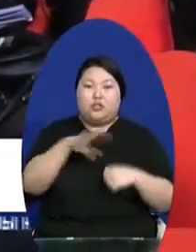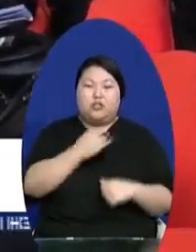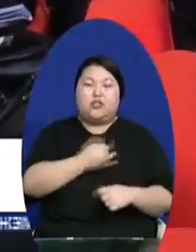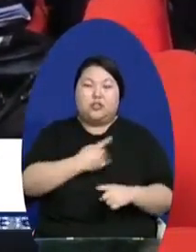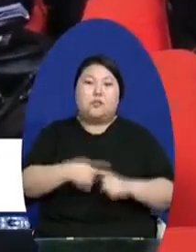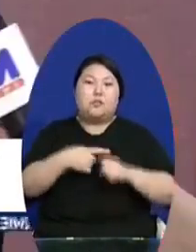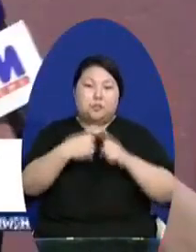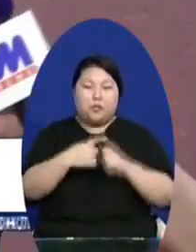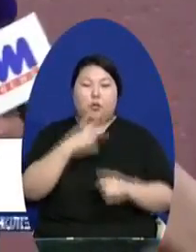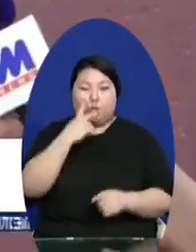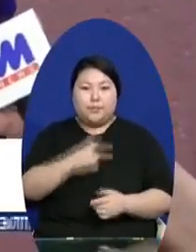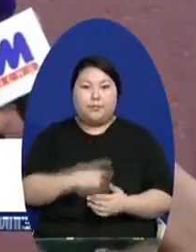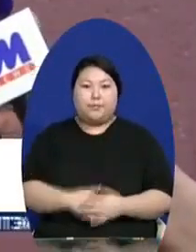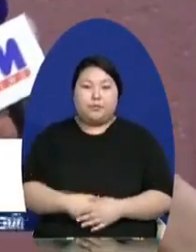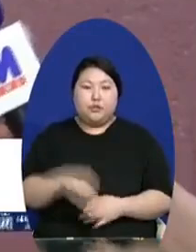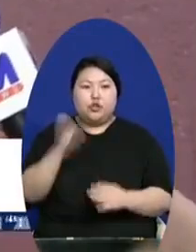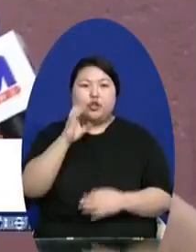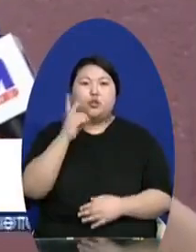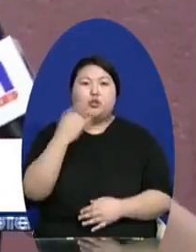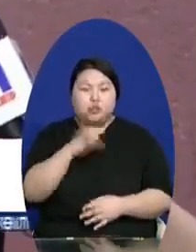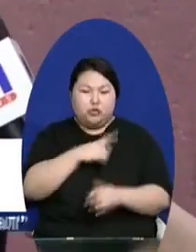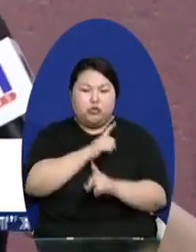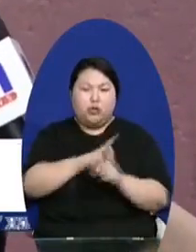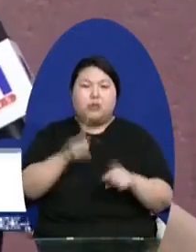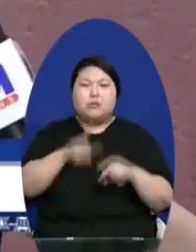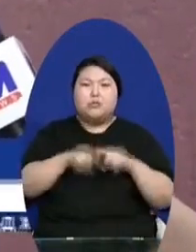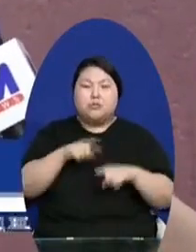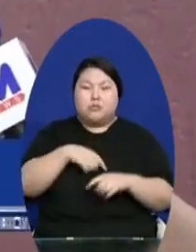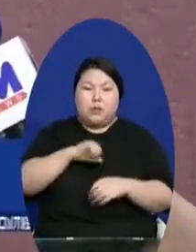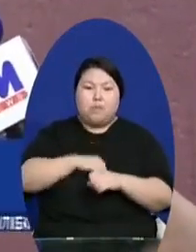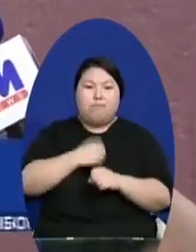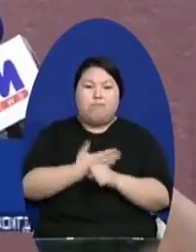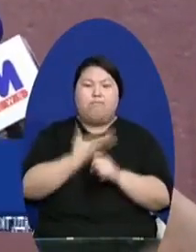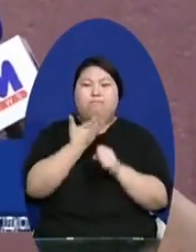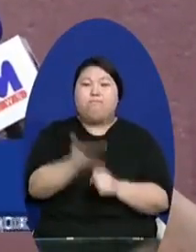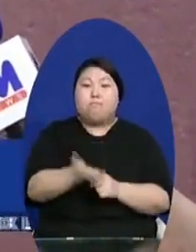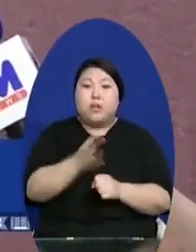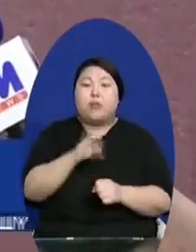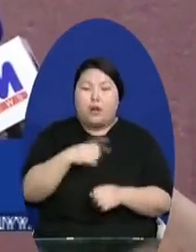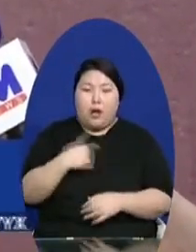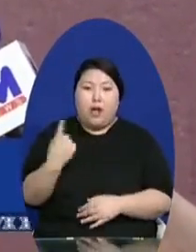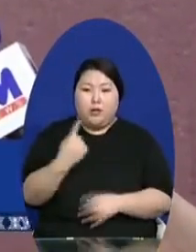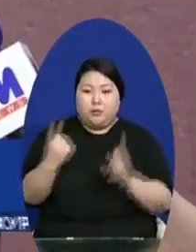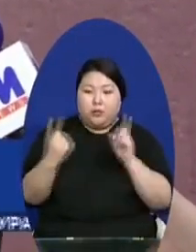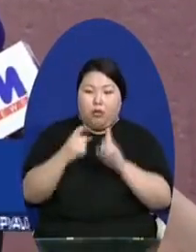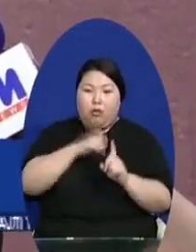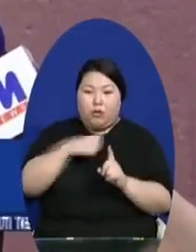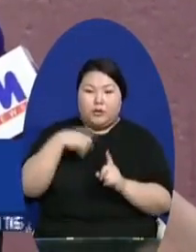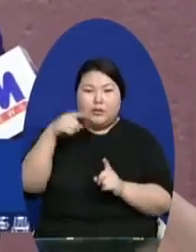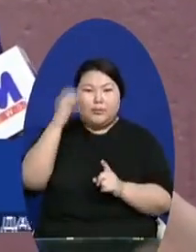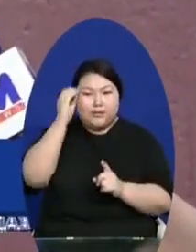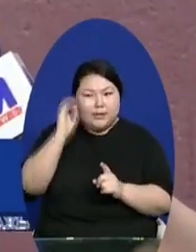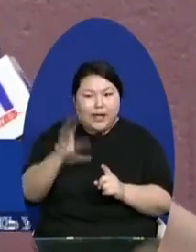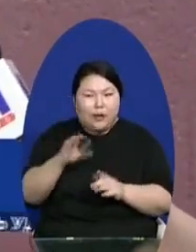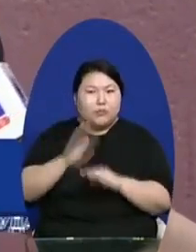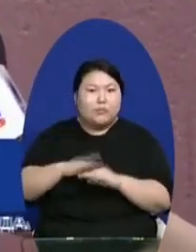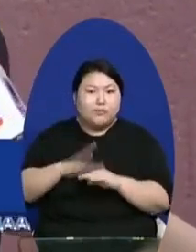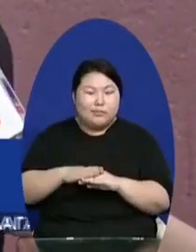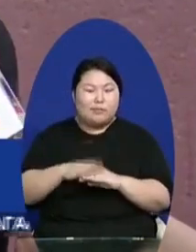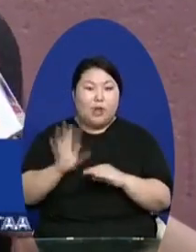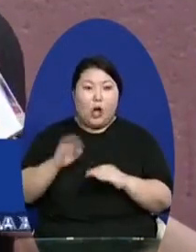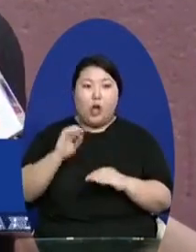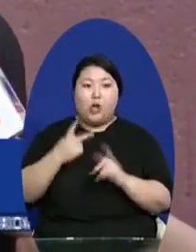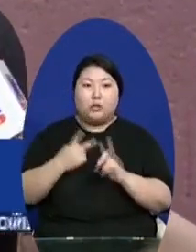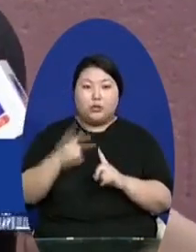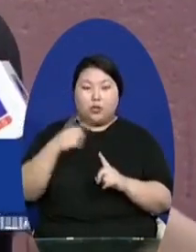байна. Ёс зүй зөрчсөн хүнд ямар хариуцлага ногдуулдгийм бэ гэхээр нэгдүгээр ганцаарчлан өөрт нь сануулж болж байгаа. За хоёрдугаарт нь